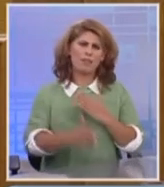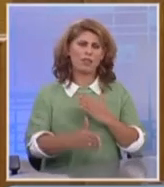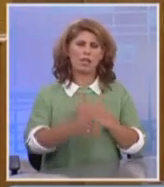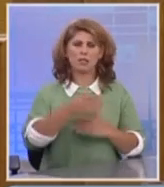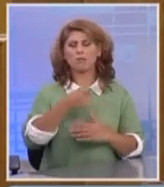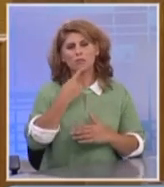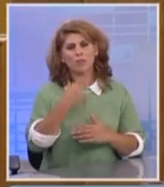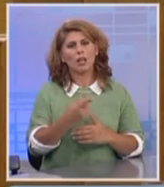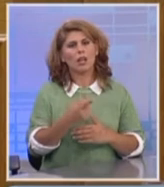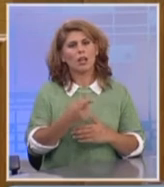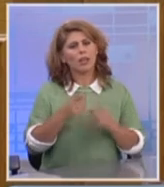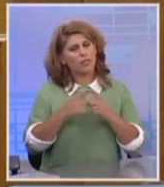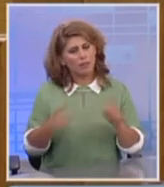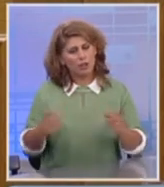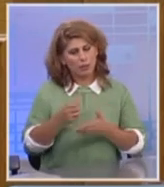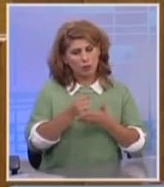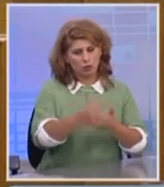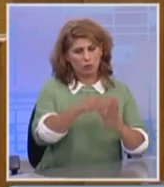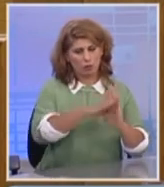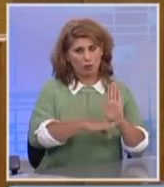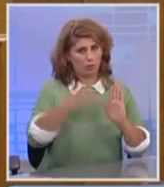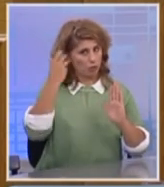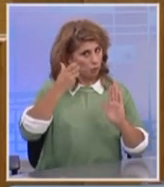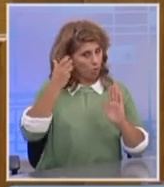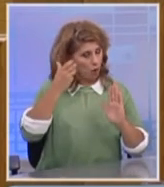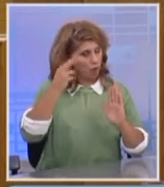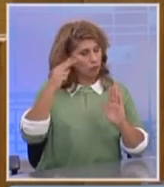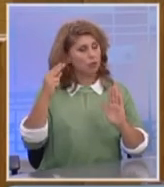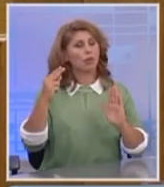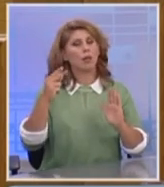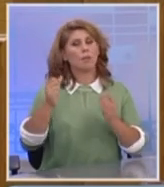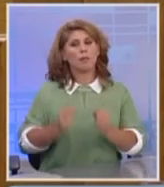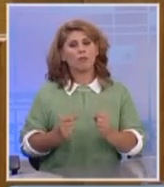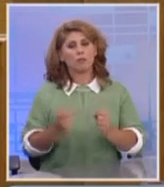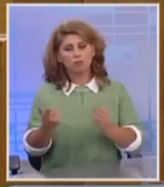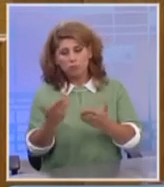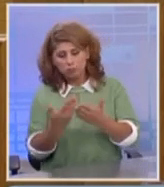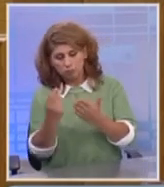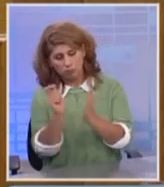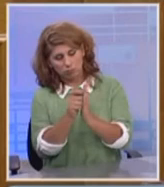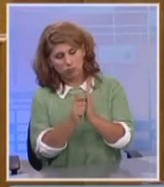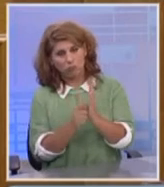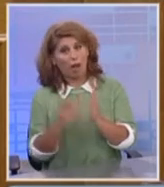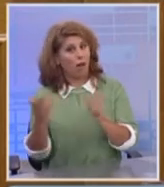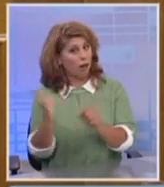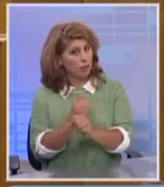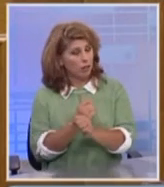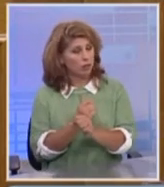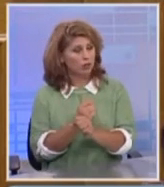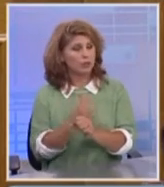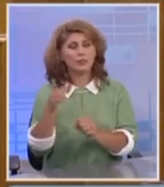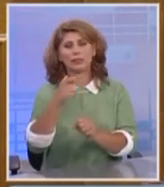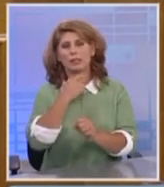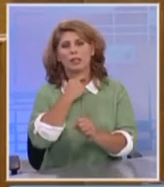για διαφοροποίηση της χρηματοδότησης των προγραμμάτων σπουδών με βάση την αποτίμησή τους, με το αν ανταποκρίνονται